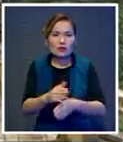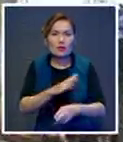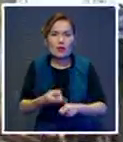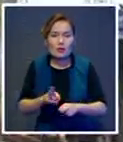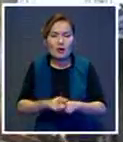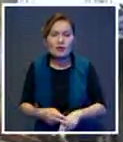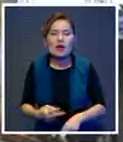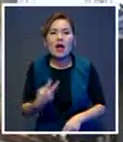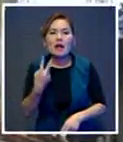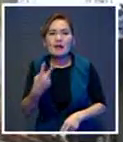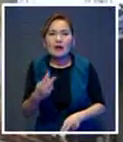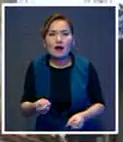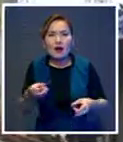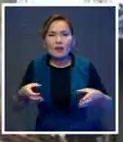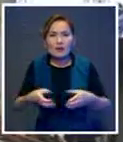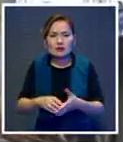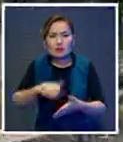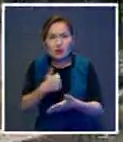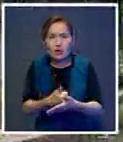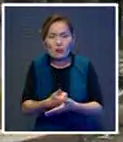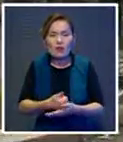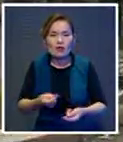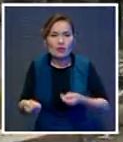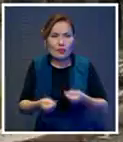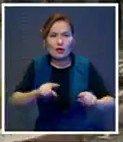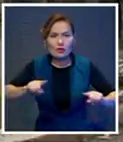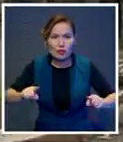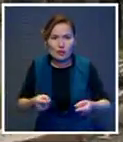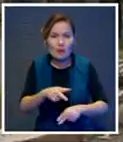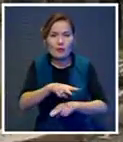екі лидерінің көзін жойды. Бұған дейін әлемдік қауымдастық бұл